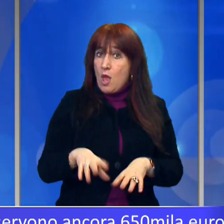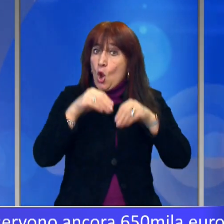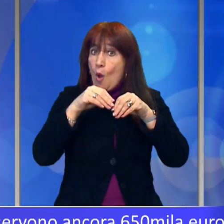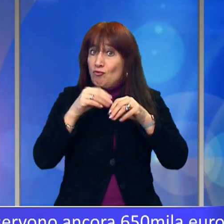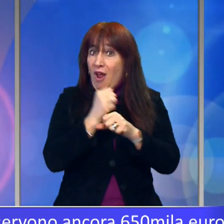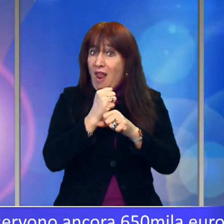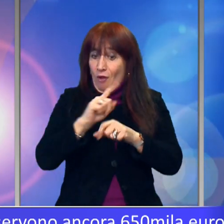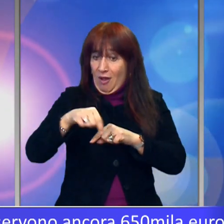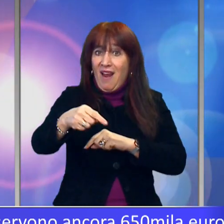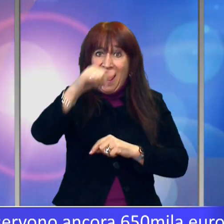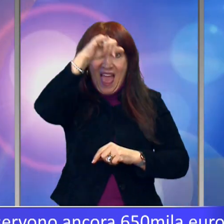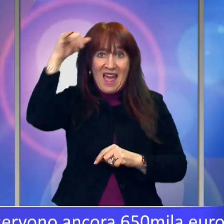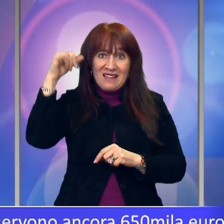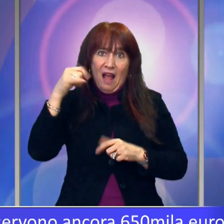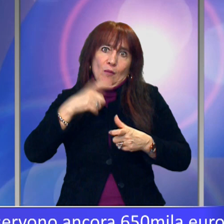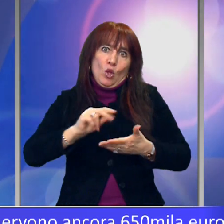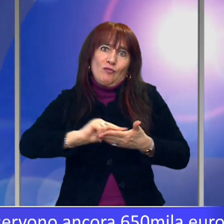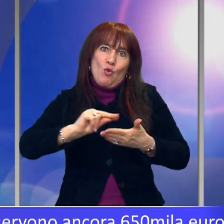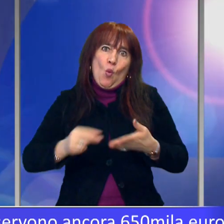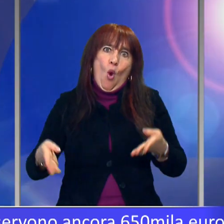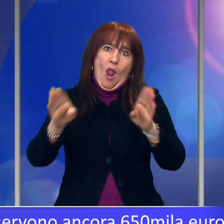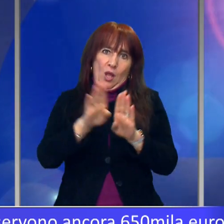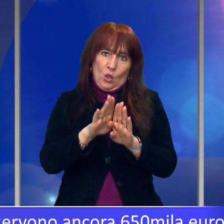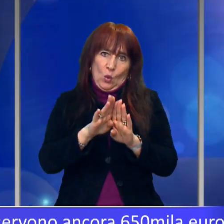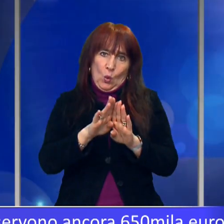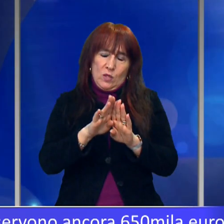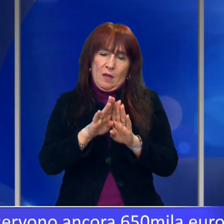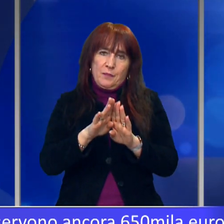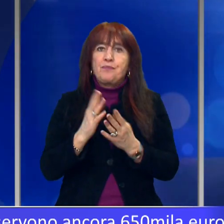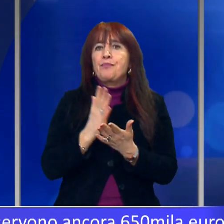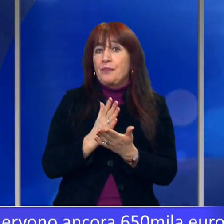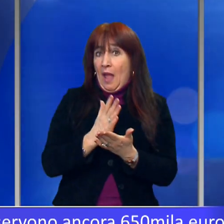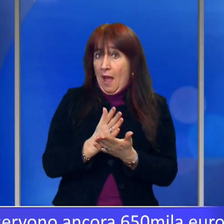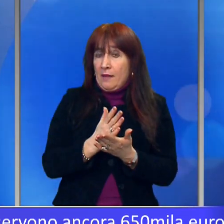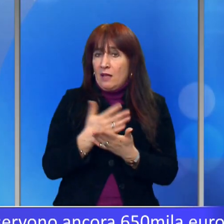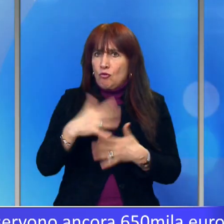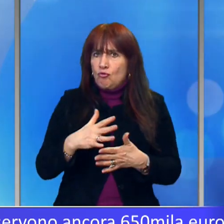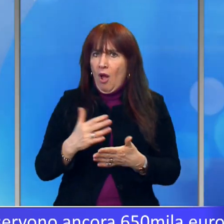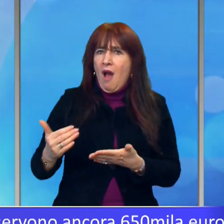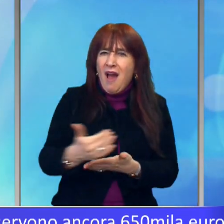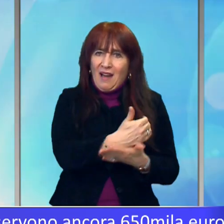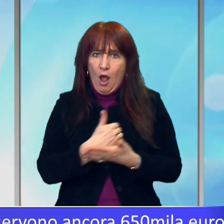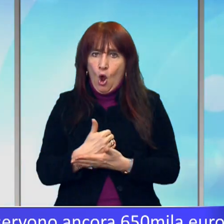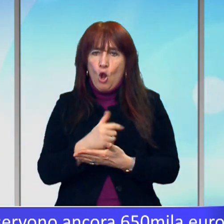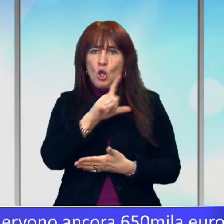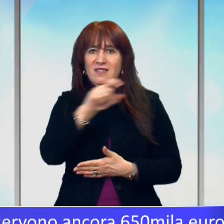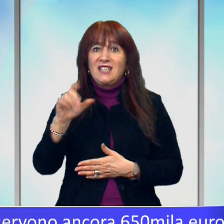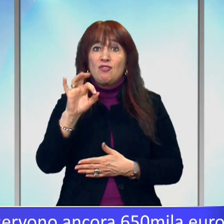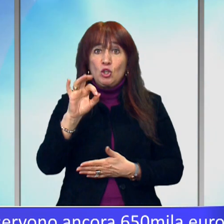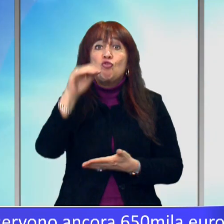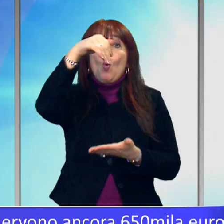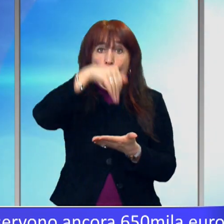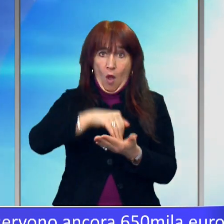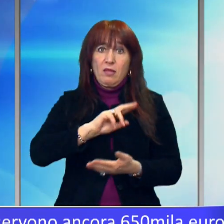in estate quando la scuola è chiusa Al momento sono stati raccolti 750